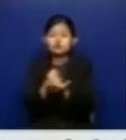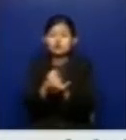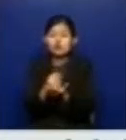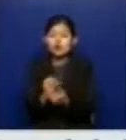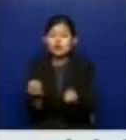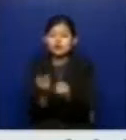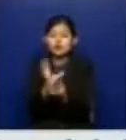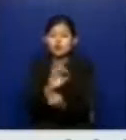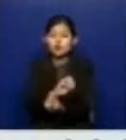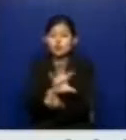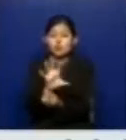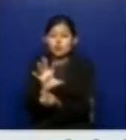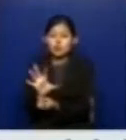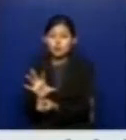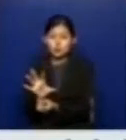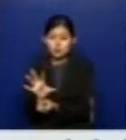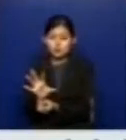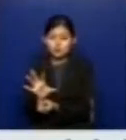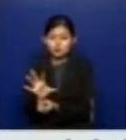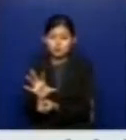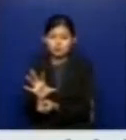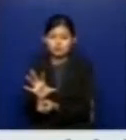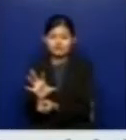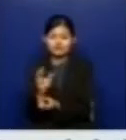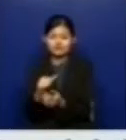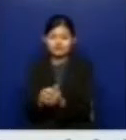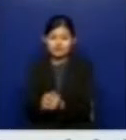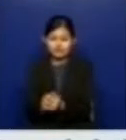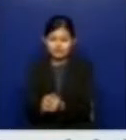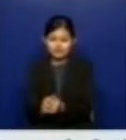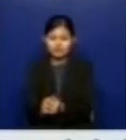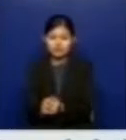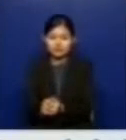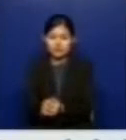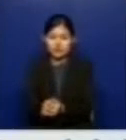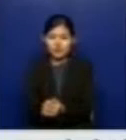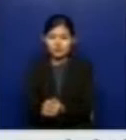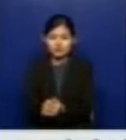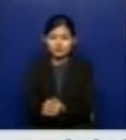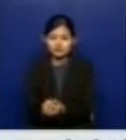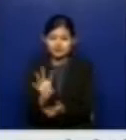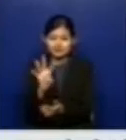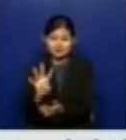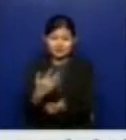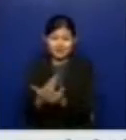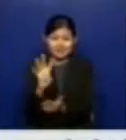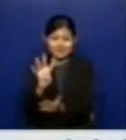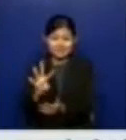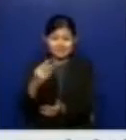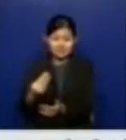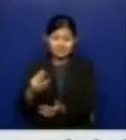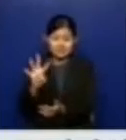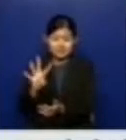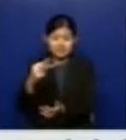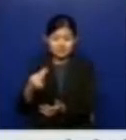ยาผู้ที่ได้รับผลกระทบจากการระบาดของเชื้อไวรัสโควิด-19 4,300 ล้านบาท